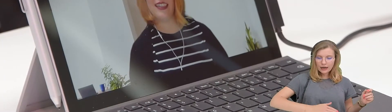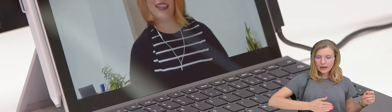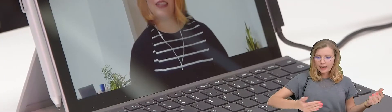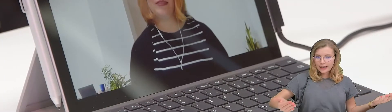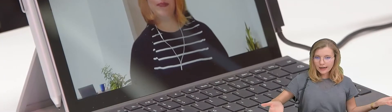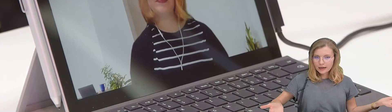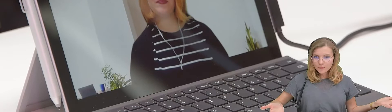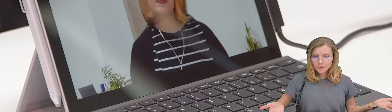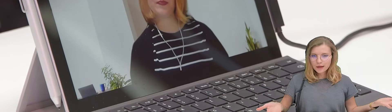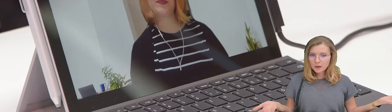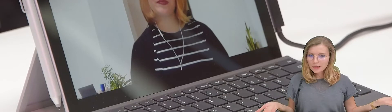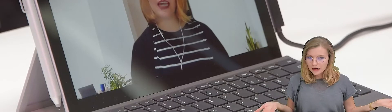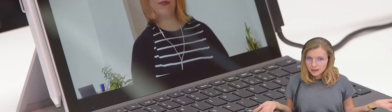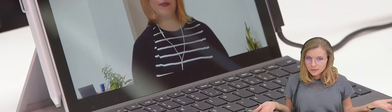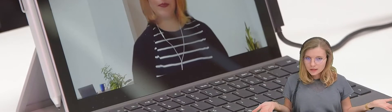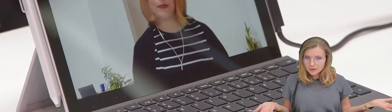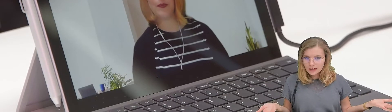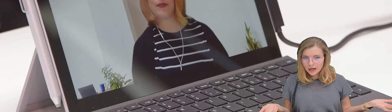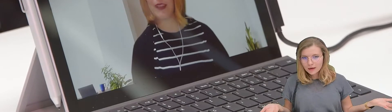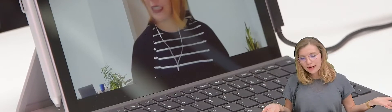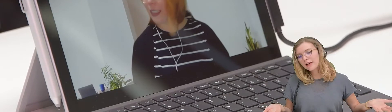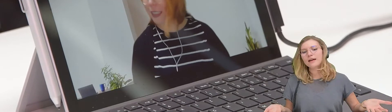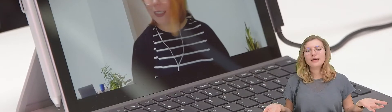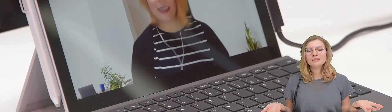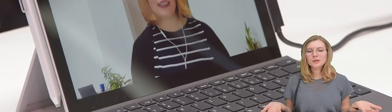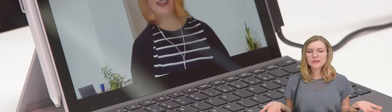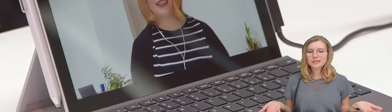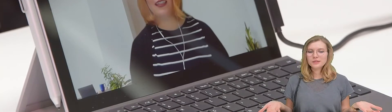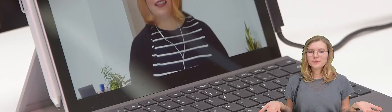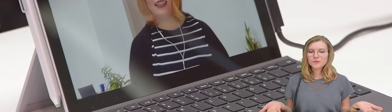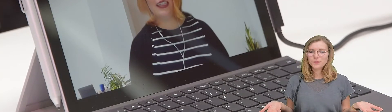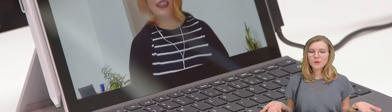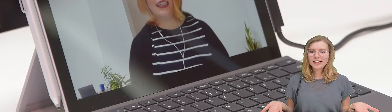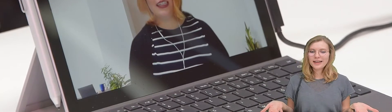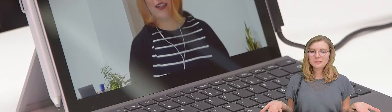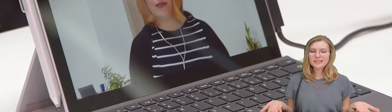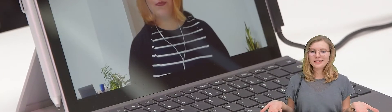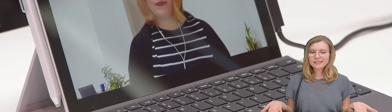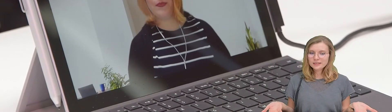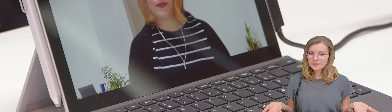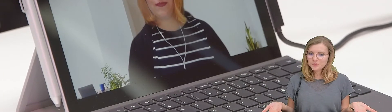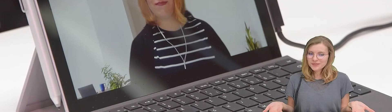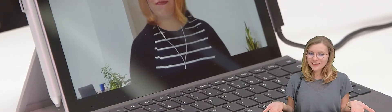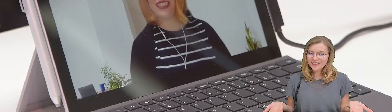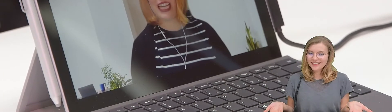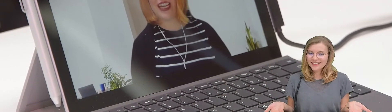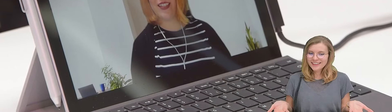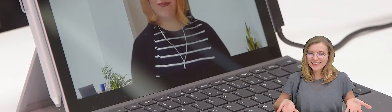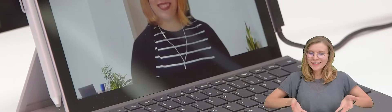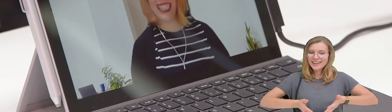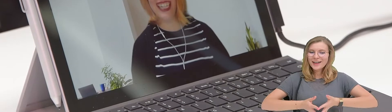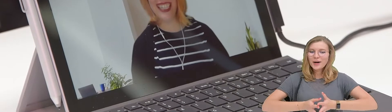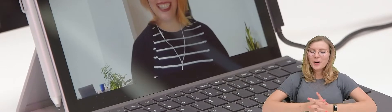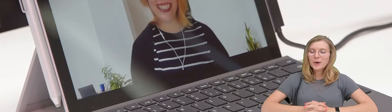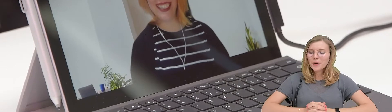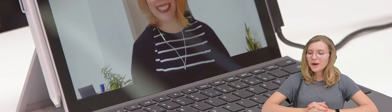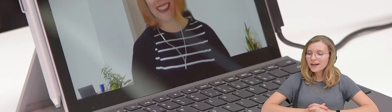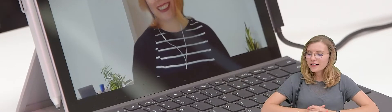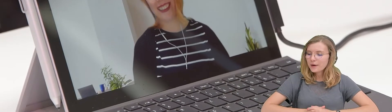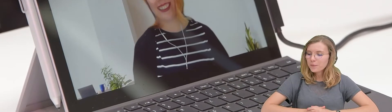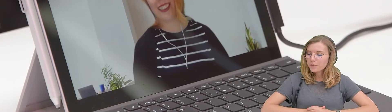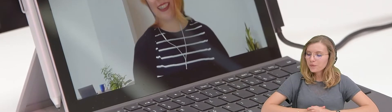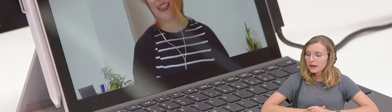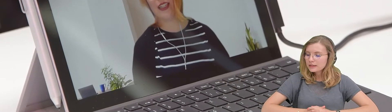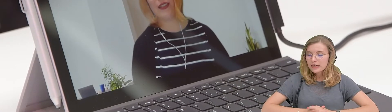sacken. Inga, ich bedanke mich total herzlich bei dir für deine Expertise. Sehr gerne.